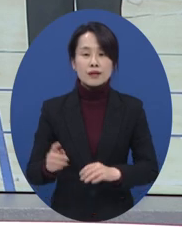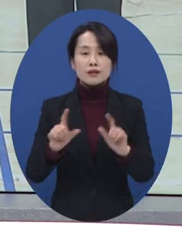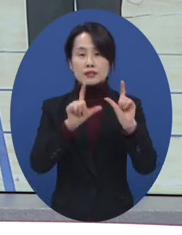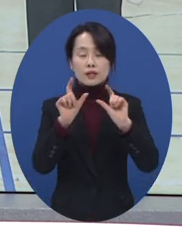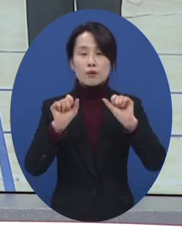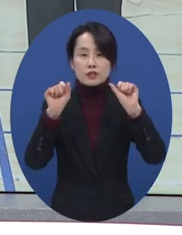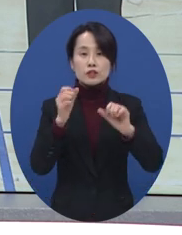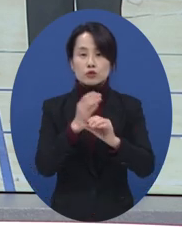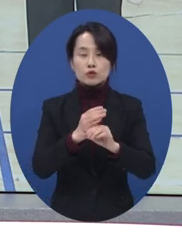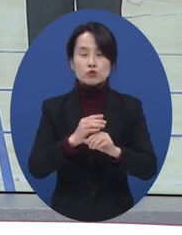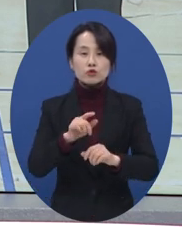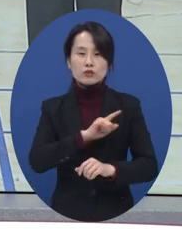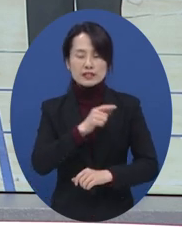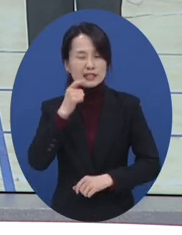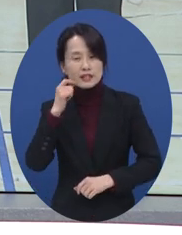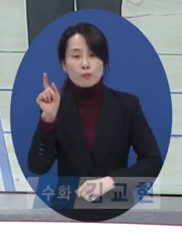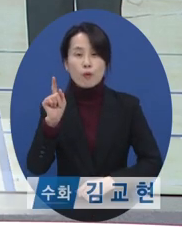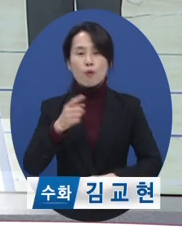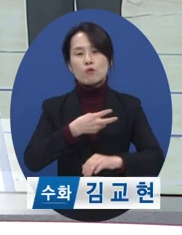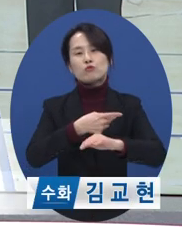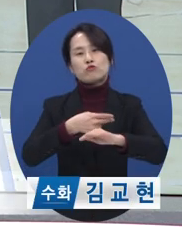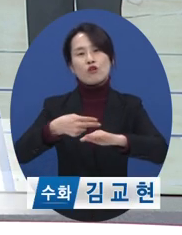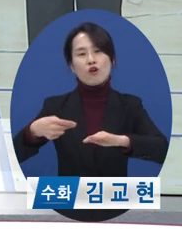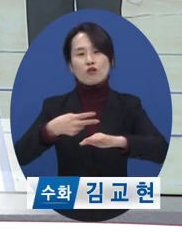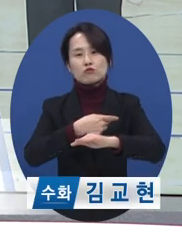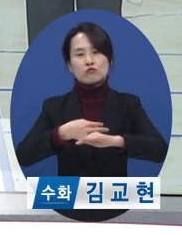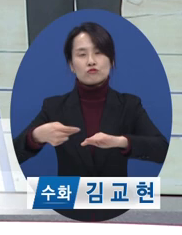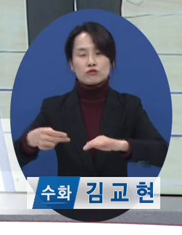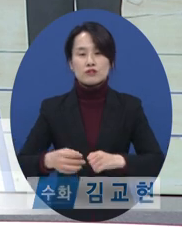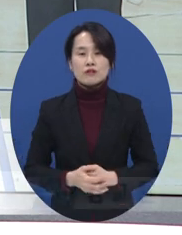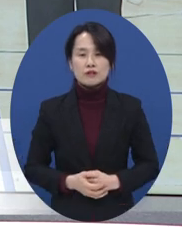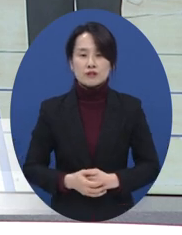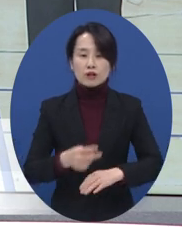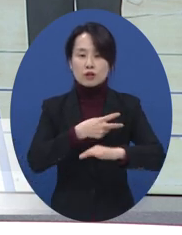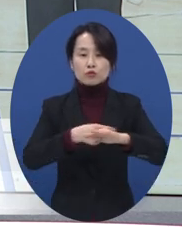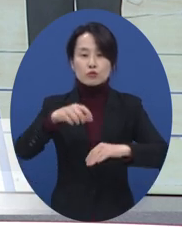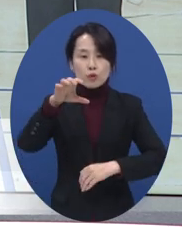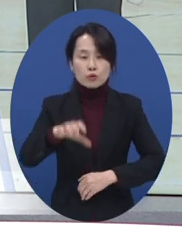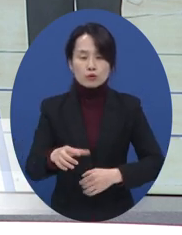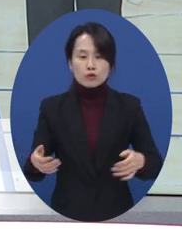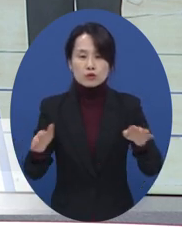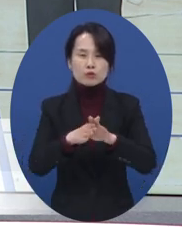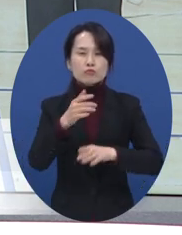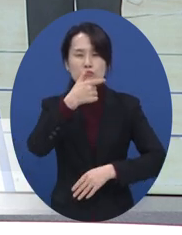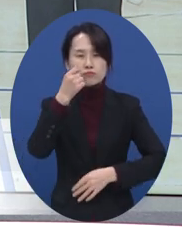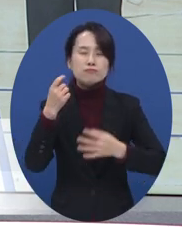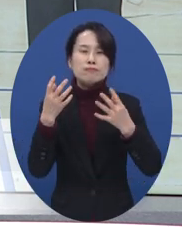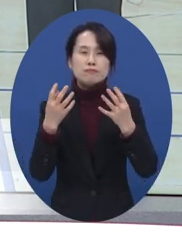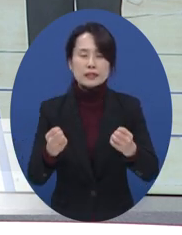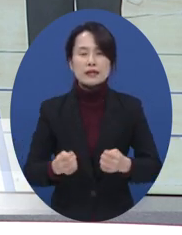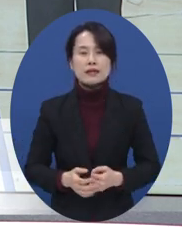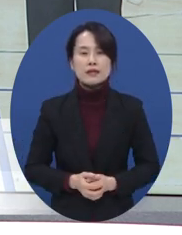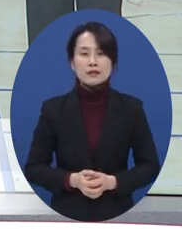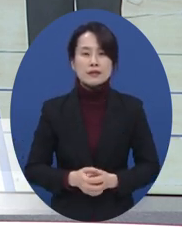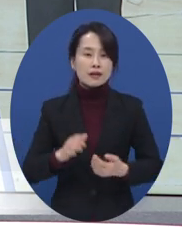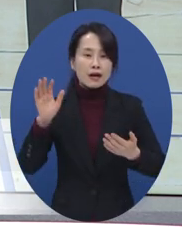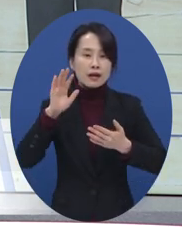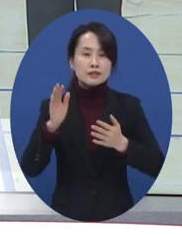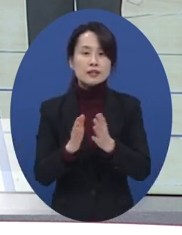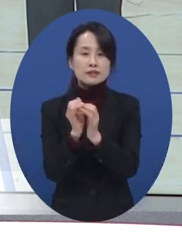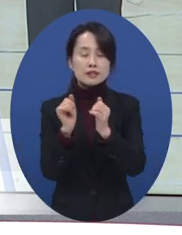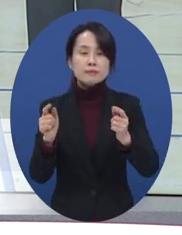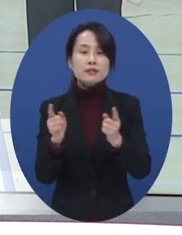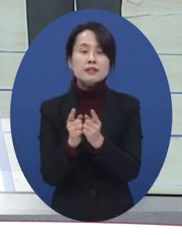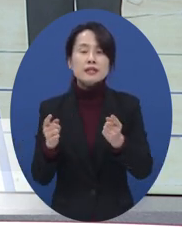생활체육 중 가장 인기 있는 종목이 수영이라고 합니다. 이에 반해 수영장 시설은 부족한 현실인데요. 학생과 주민이